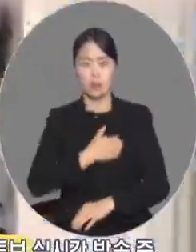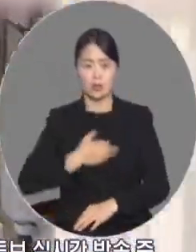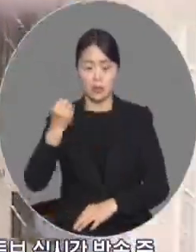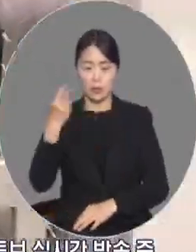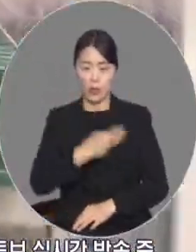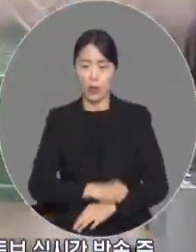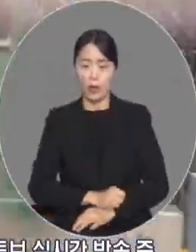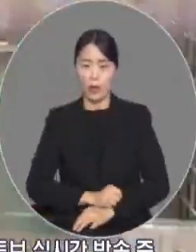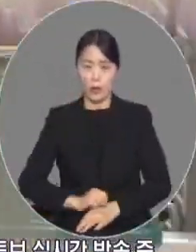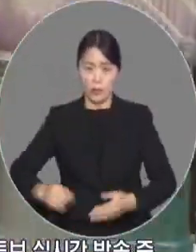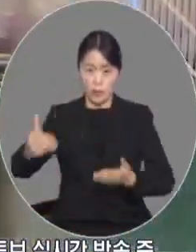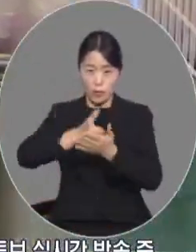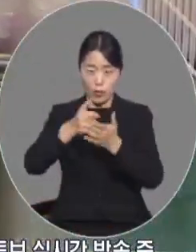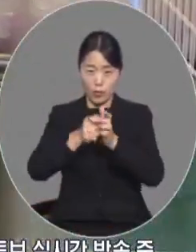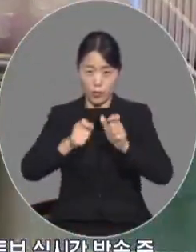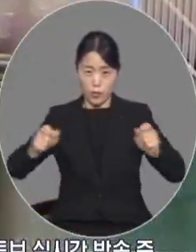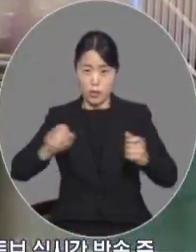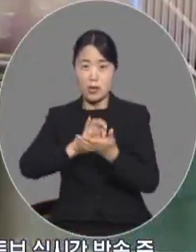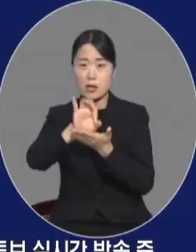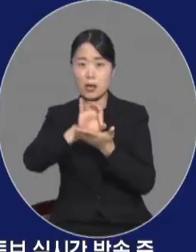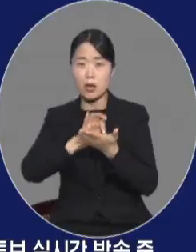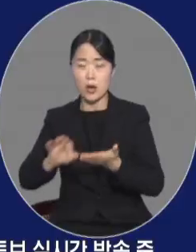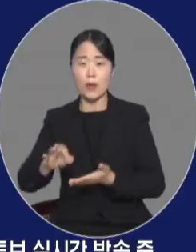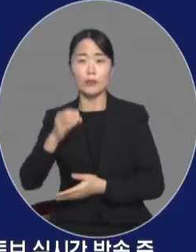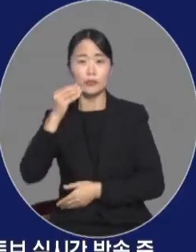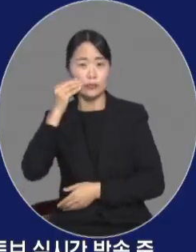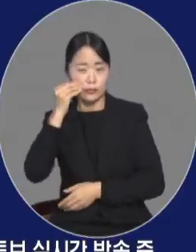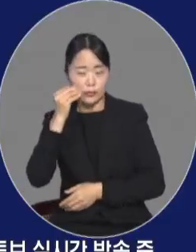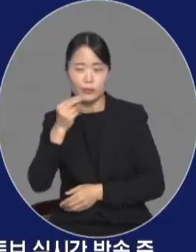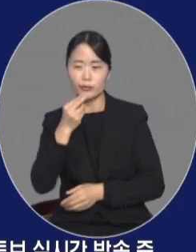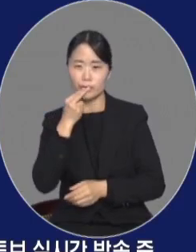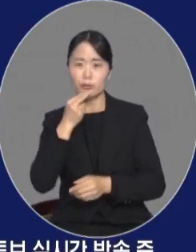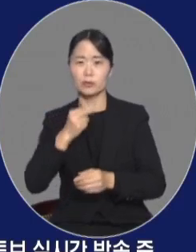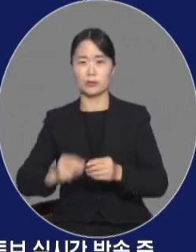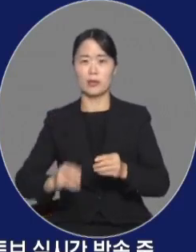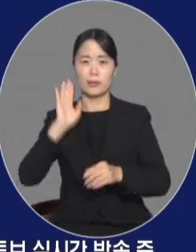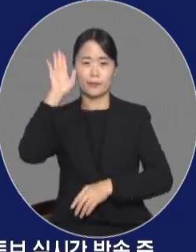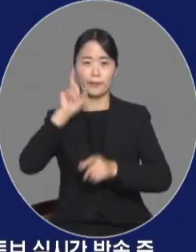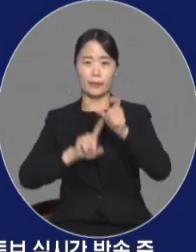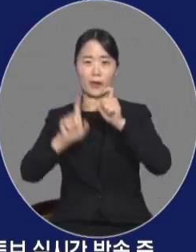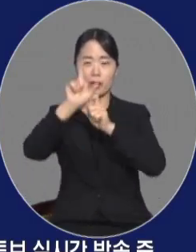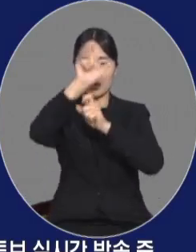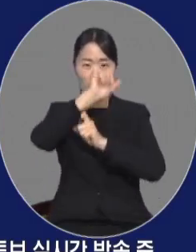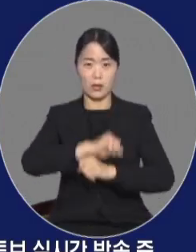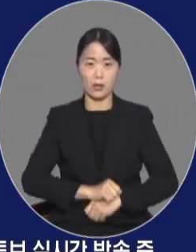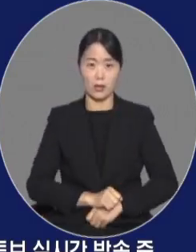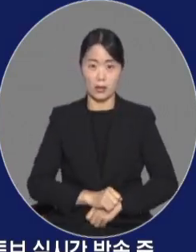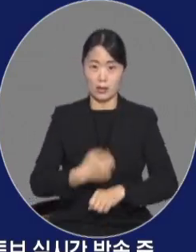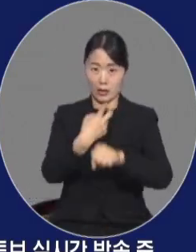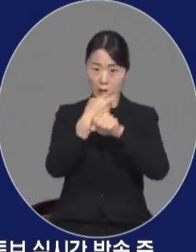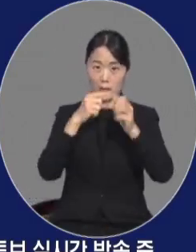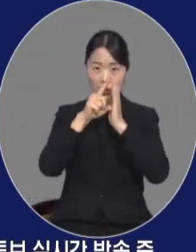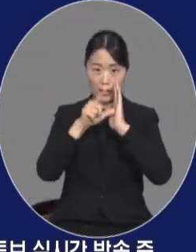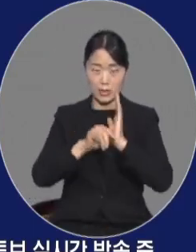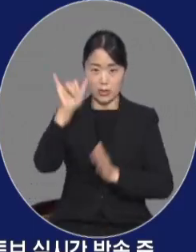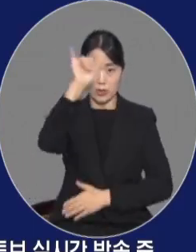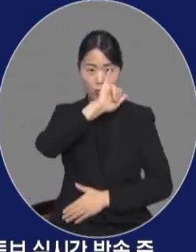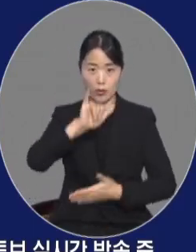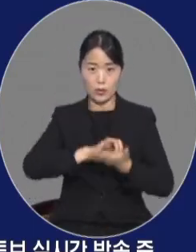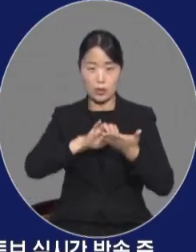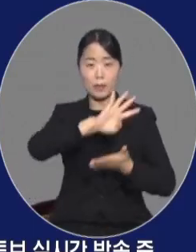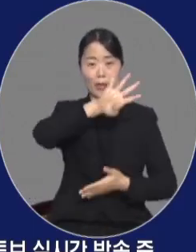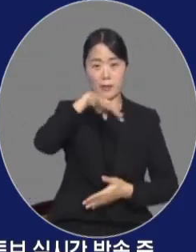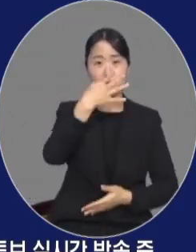배출량이 앞으로 크게 늘어난다는 점. 전국적으로 2년 전 440개에 그쳤던 폐배터리